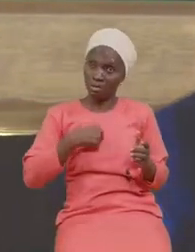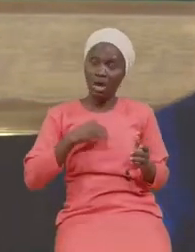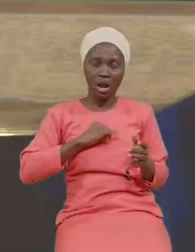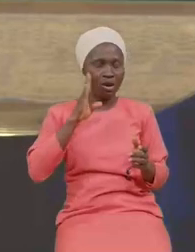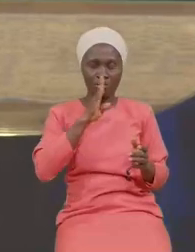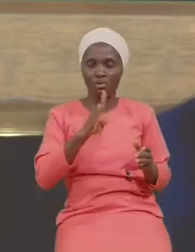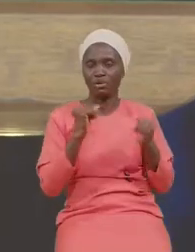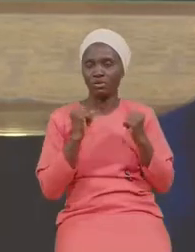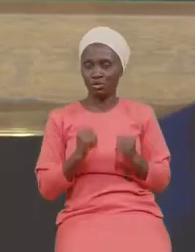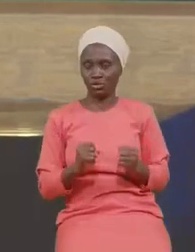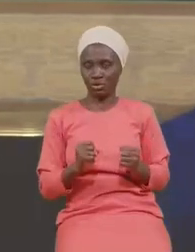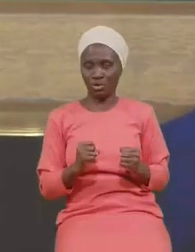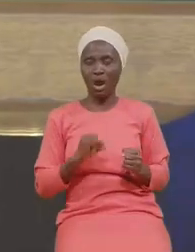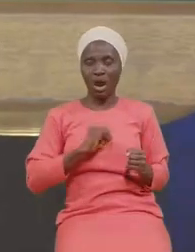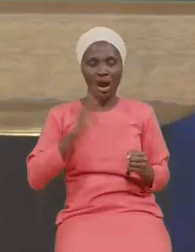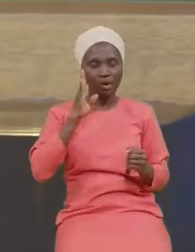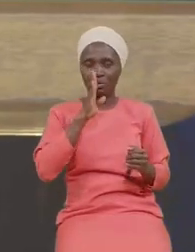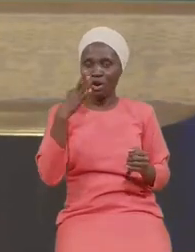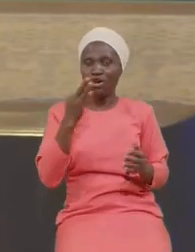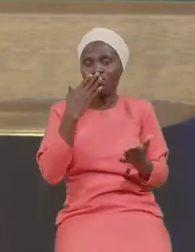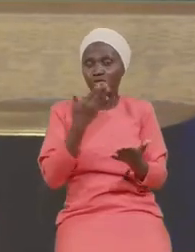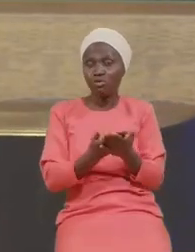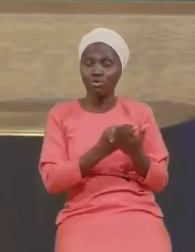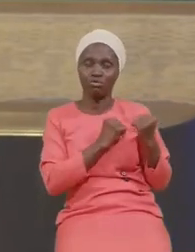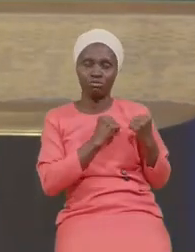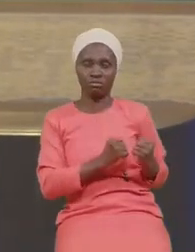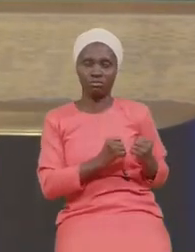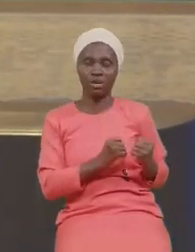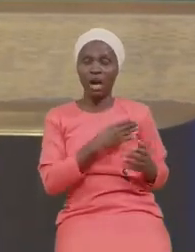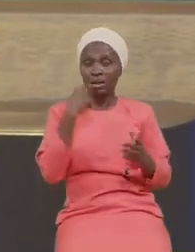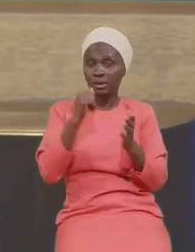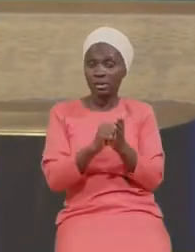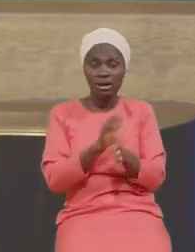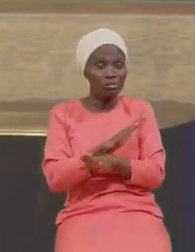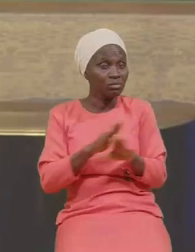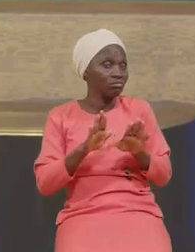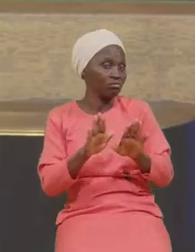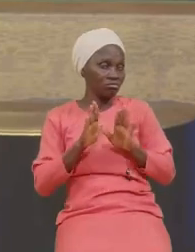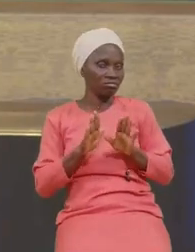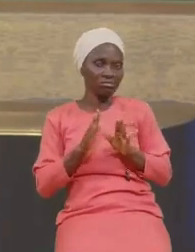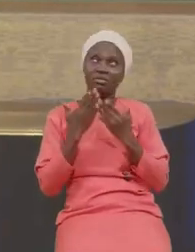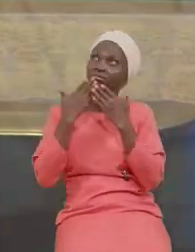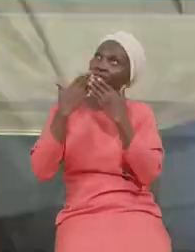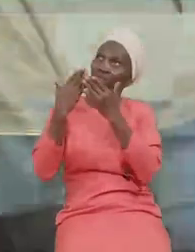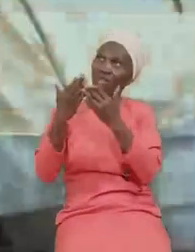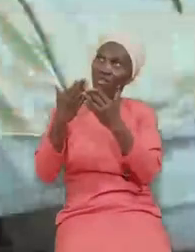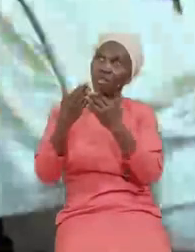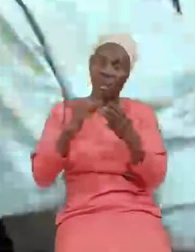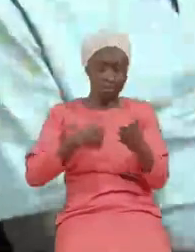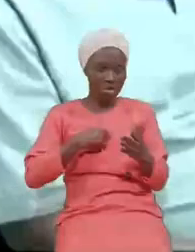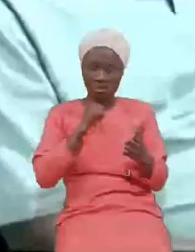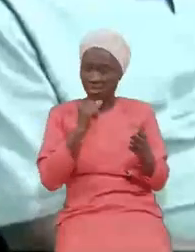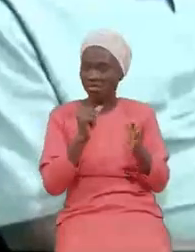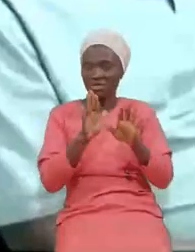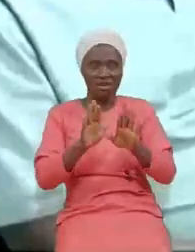d'être fort seigneur je suis fort je dois avoir le courage et tu as dit et tu dis que de ne pas craindre et alors Seigneur